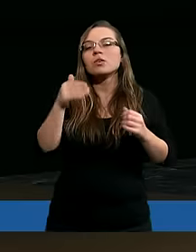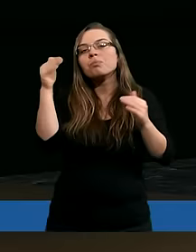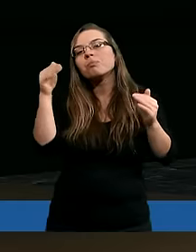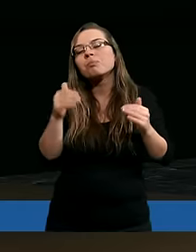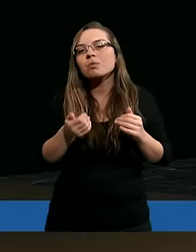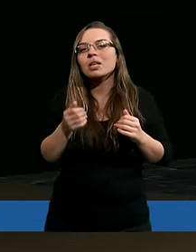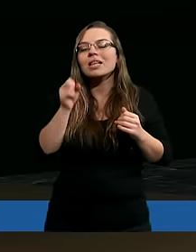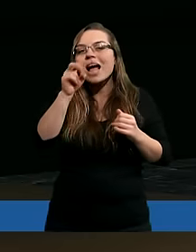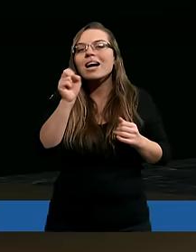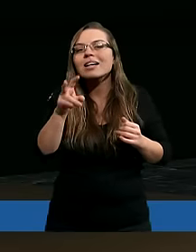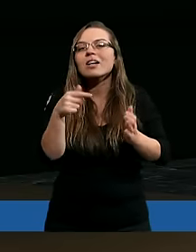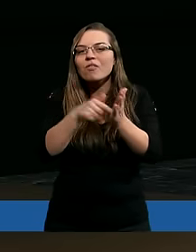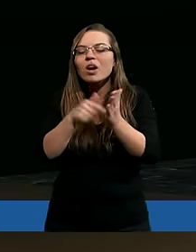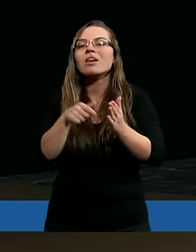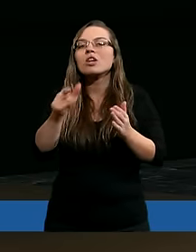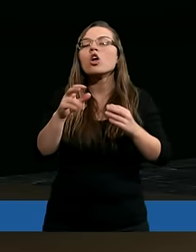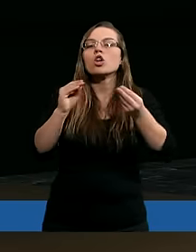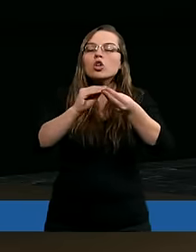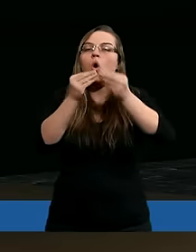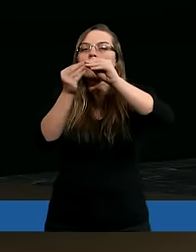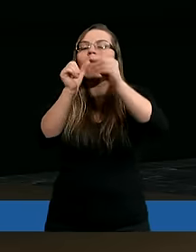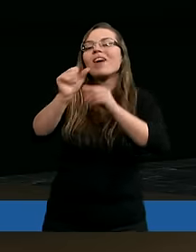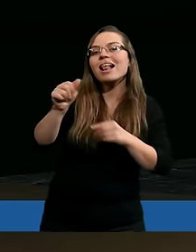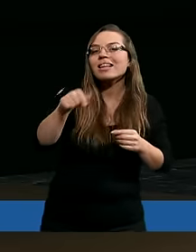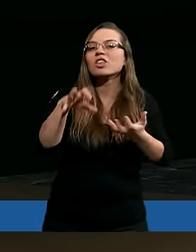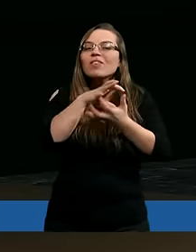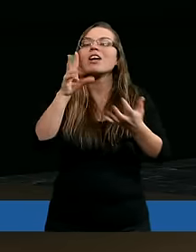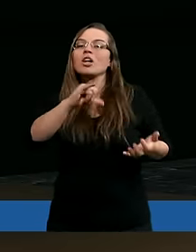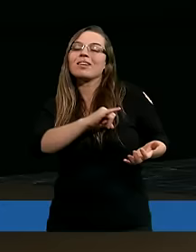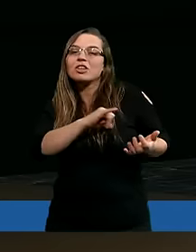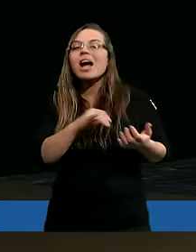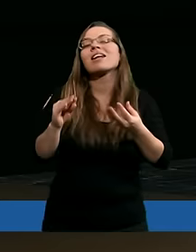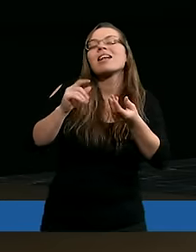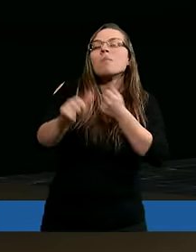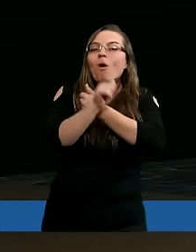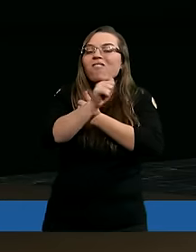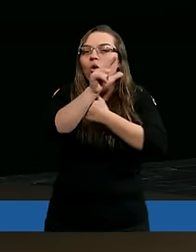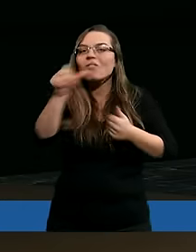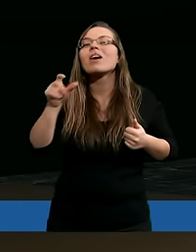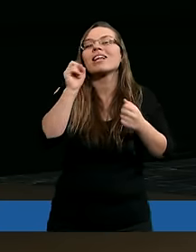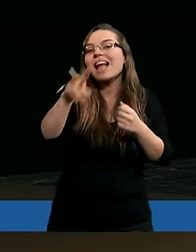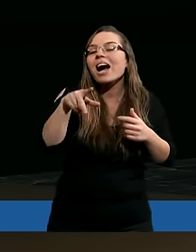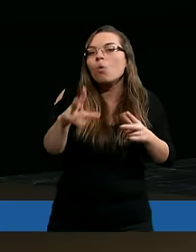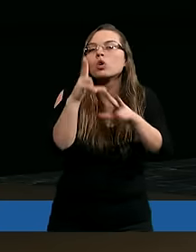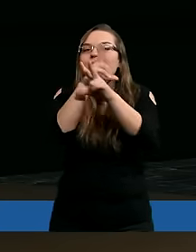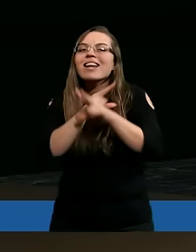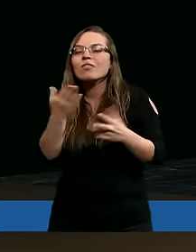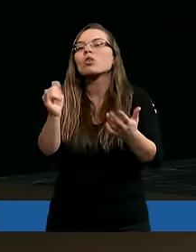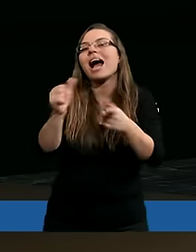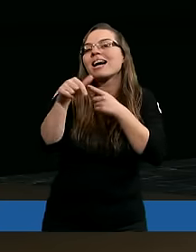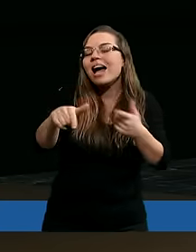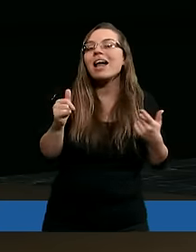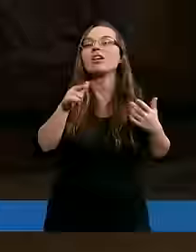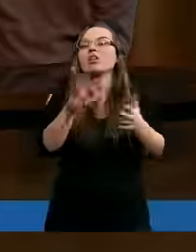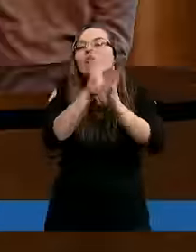właśnie tak niestety skonstruowany. Grzech spowodował właśnie taki obraz rzeczywistości, ale jest